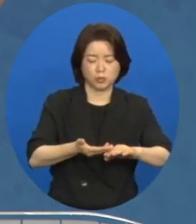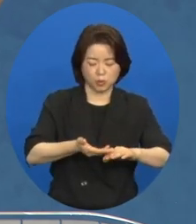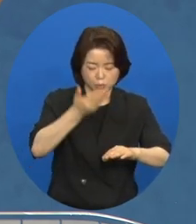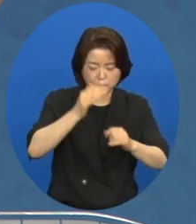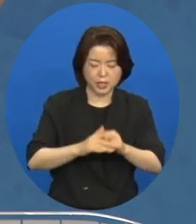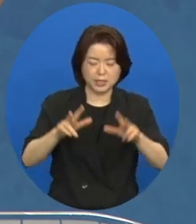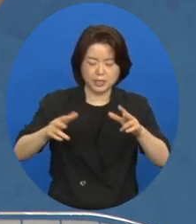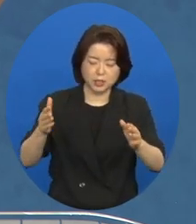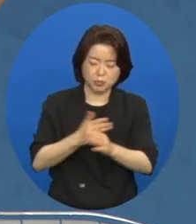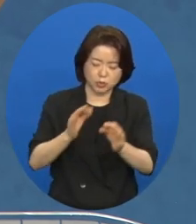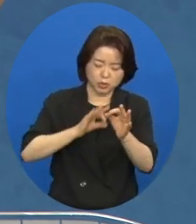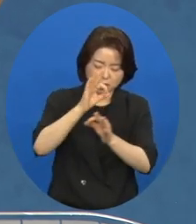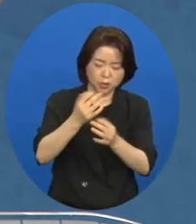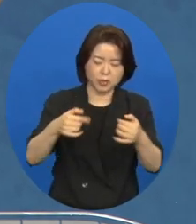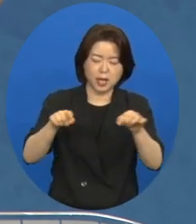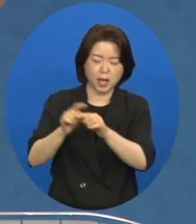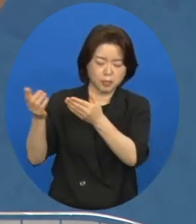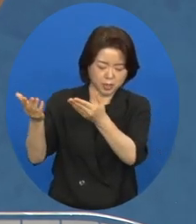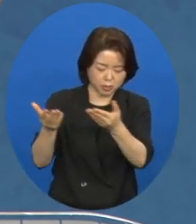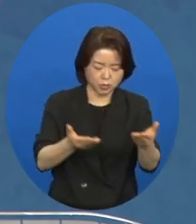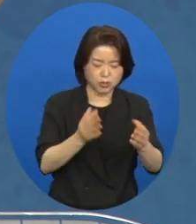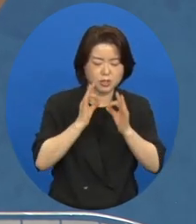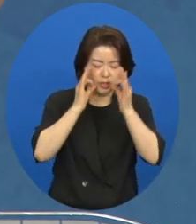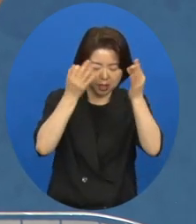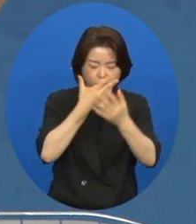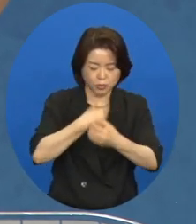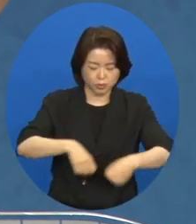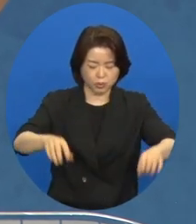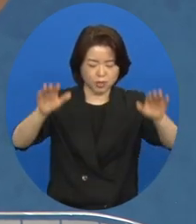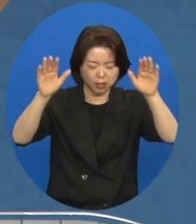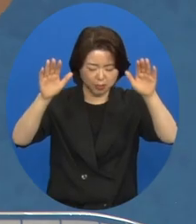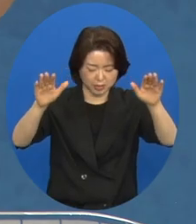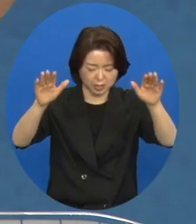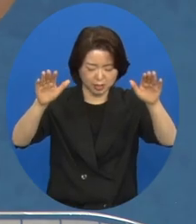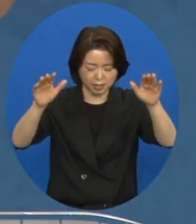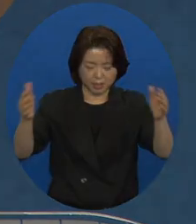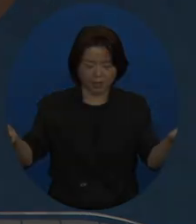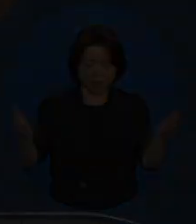지금부터 영원까지 함께 하시기를 간절히 축원하옵나이다. 아멘.